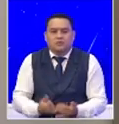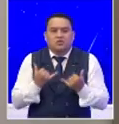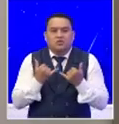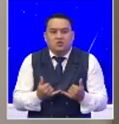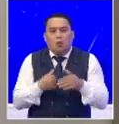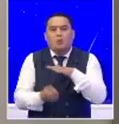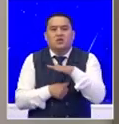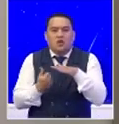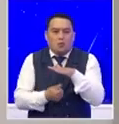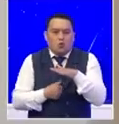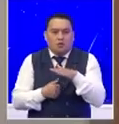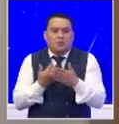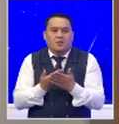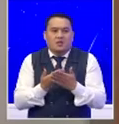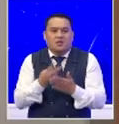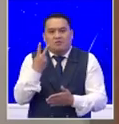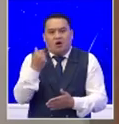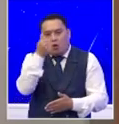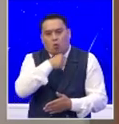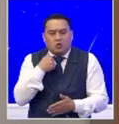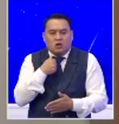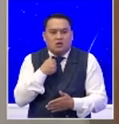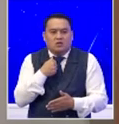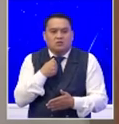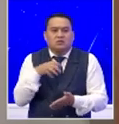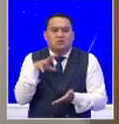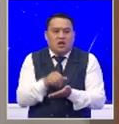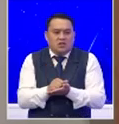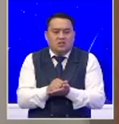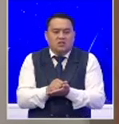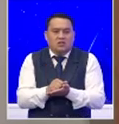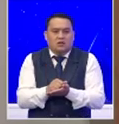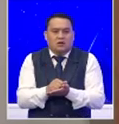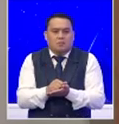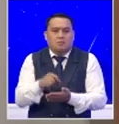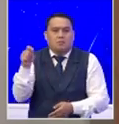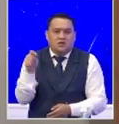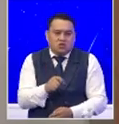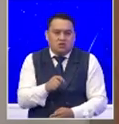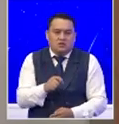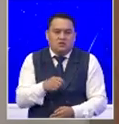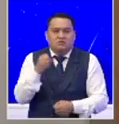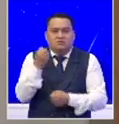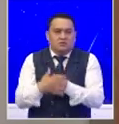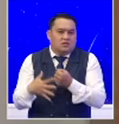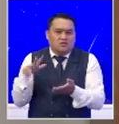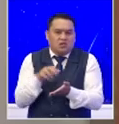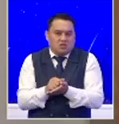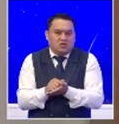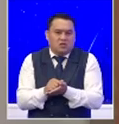где-то года 2-3. Вот, в дорожной карте занятости пришли в центр занятости